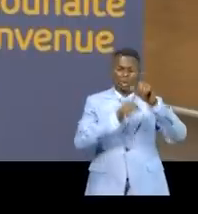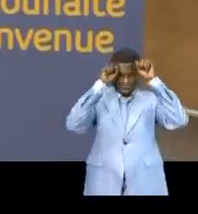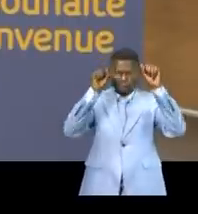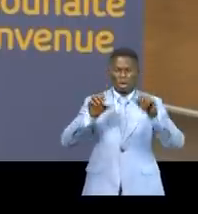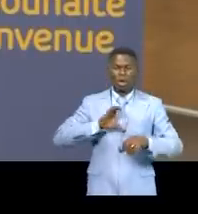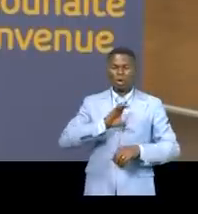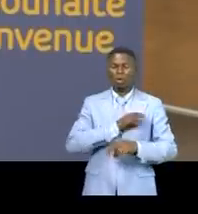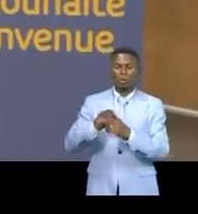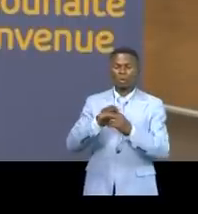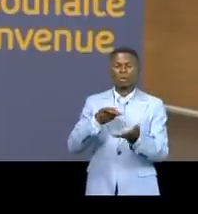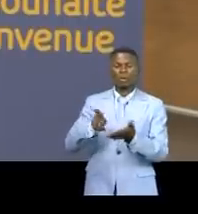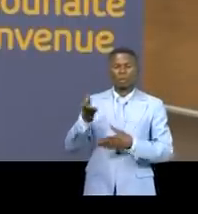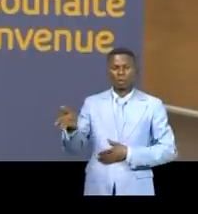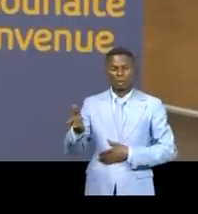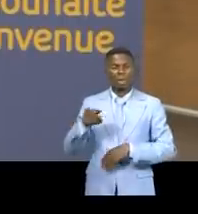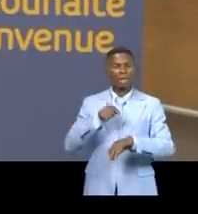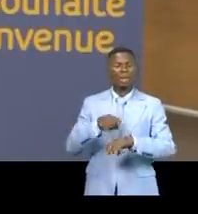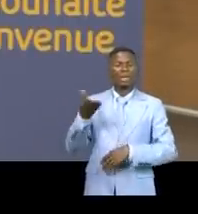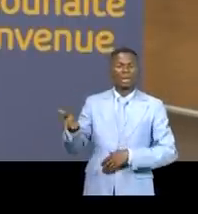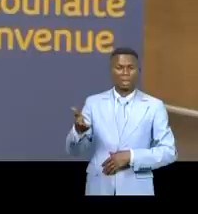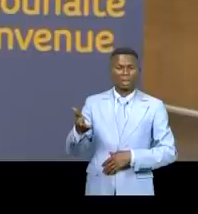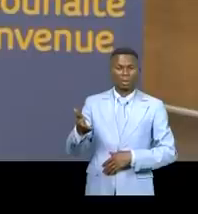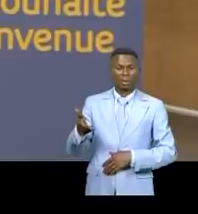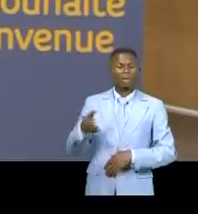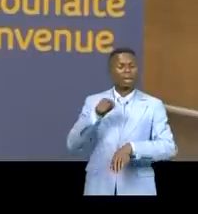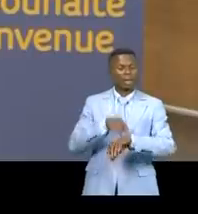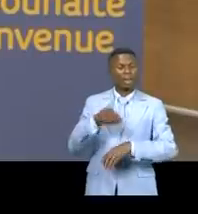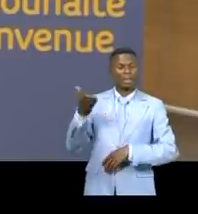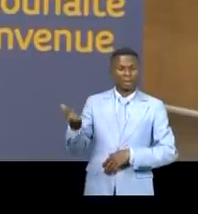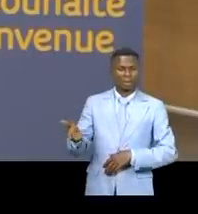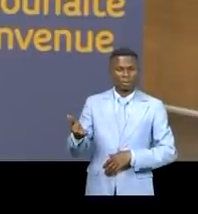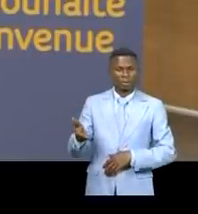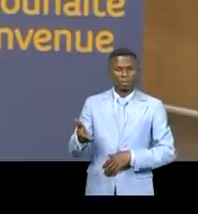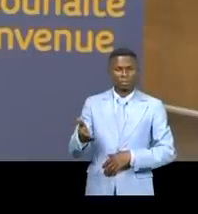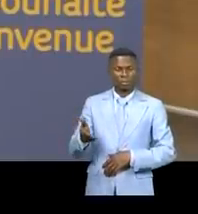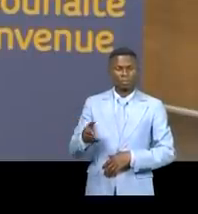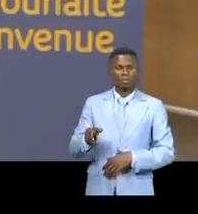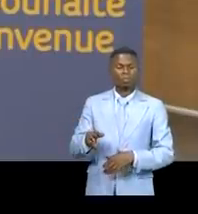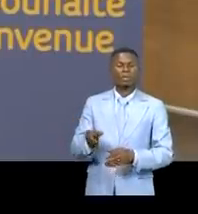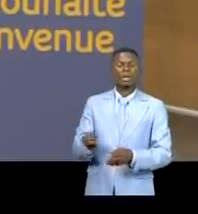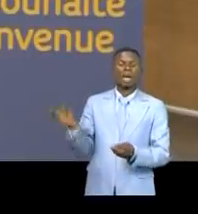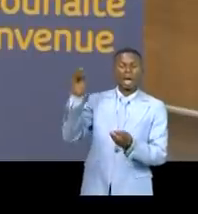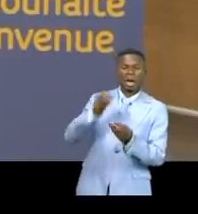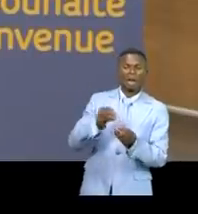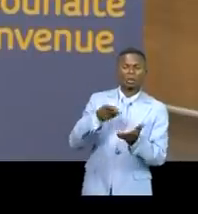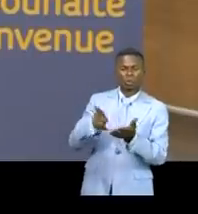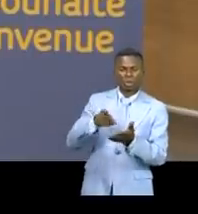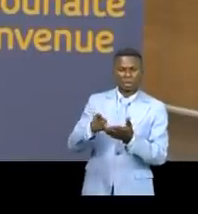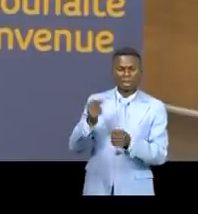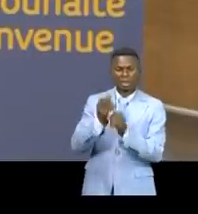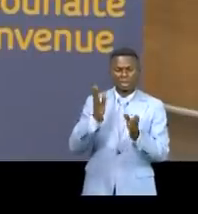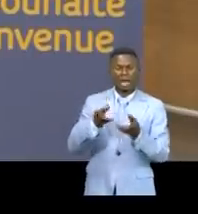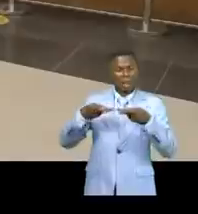de suivi de la paye. En ce moment-là, et seulement en ce moment-là, elle peut créditer les comptes des fonctionnaires après avoir obtenu